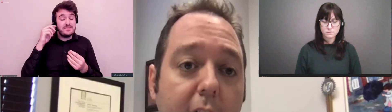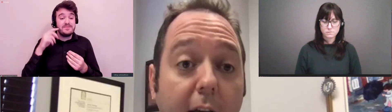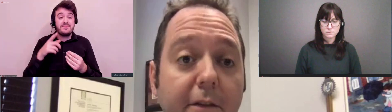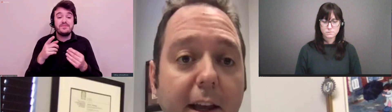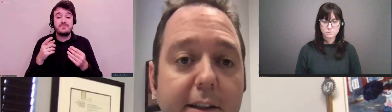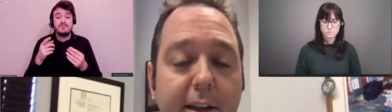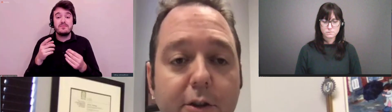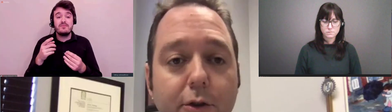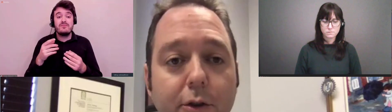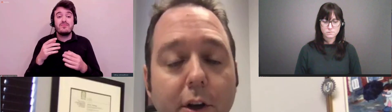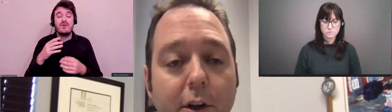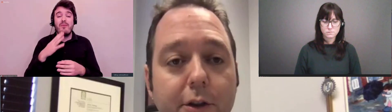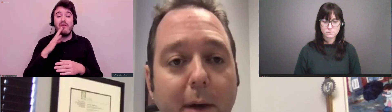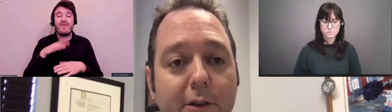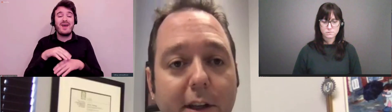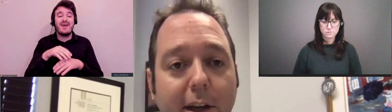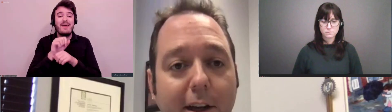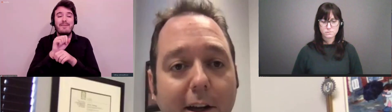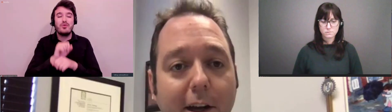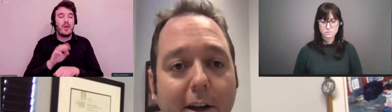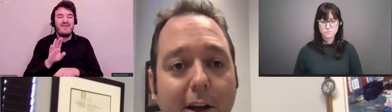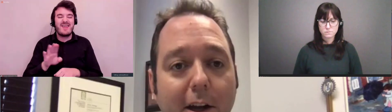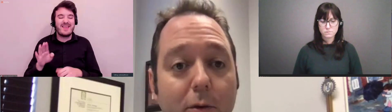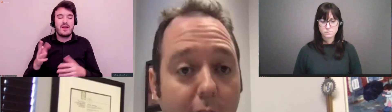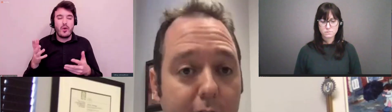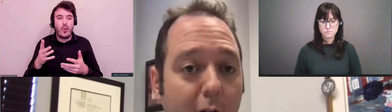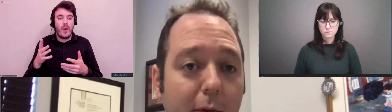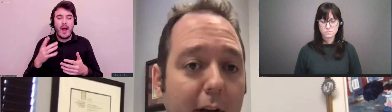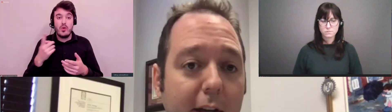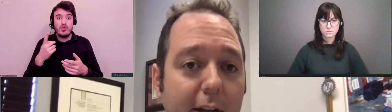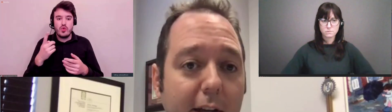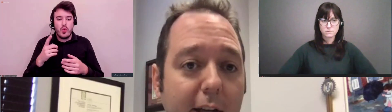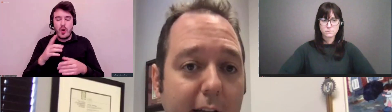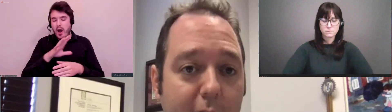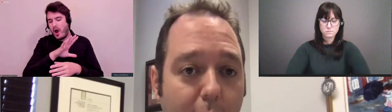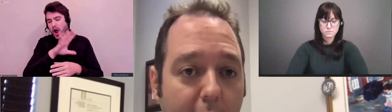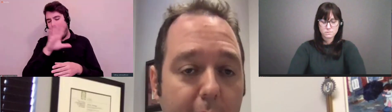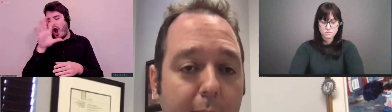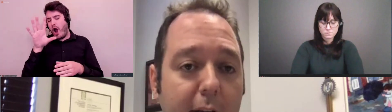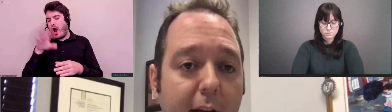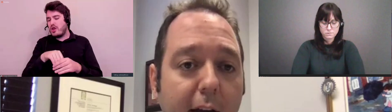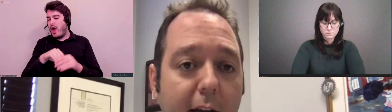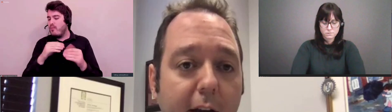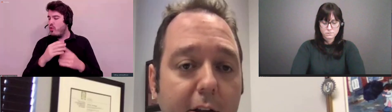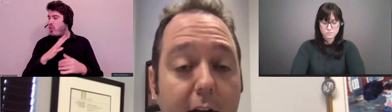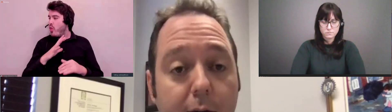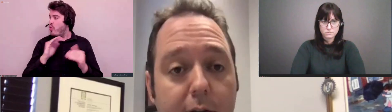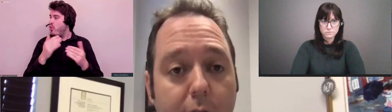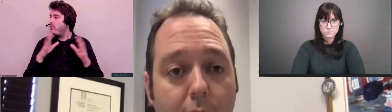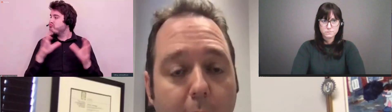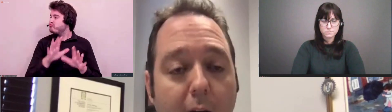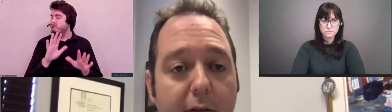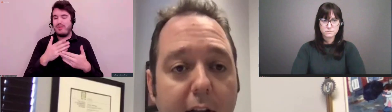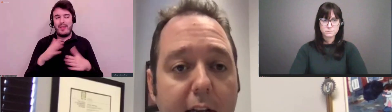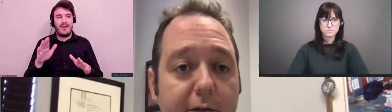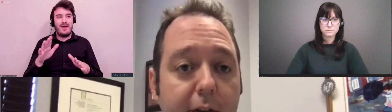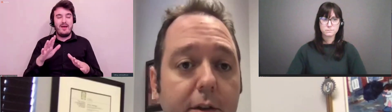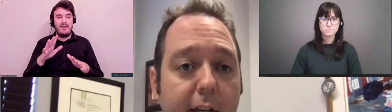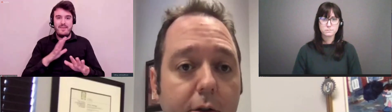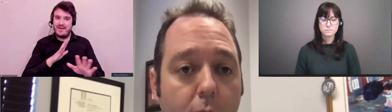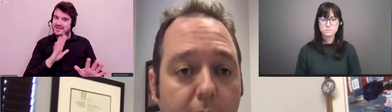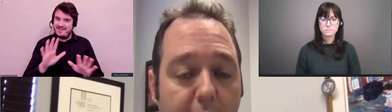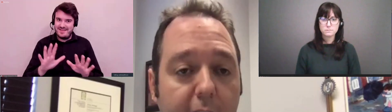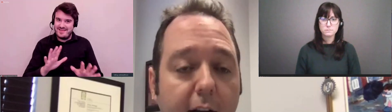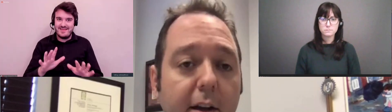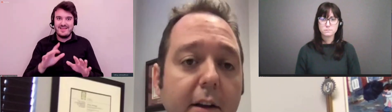le réflexe, c'est de mettre tout ensemble ce qu'on a, mais dans la situation globale, avec la difficulté